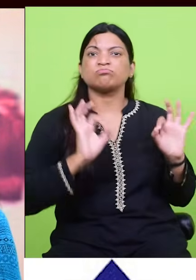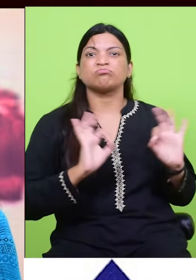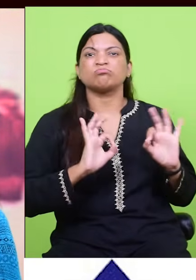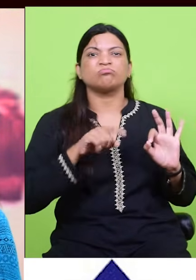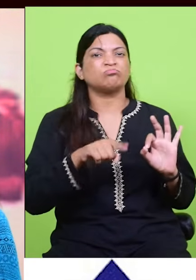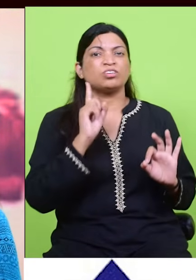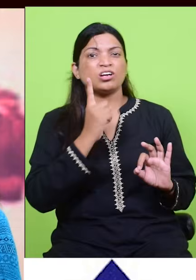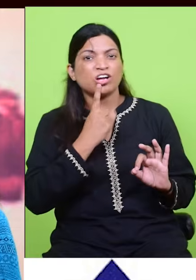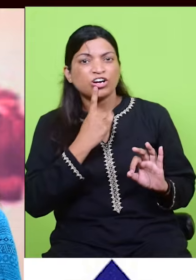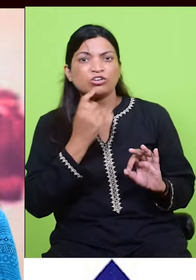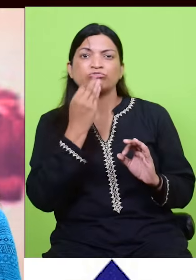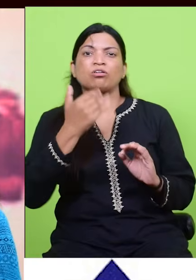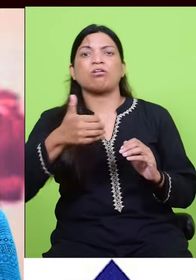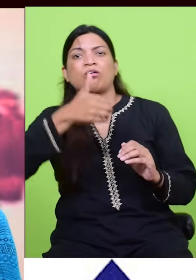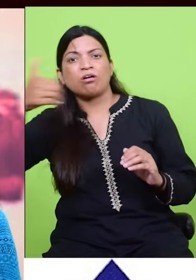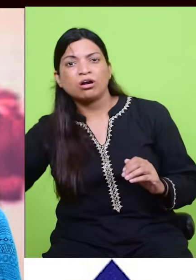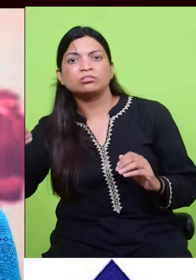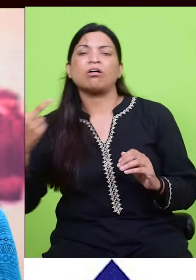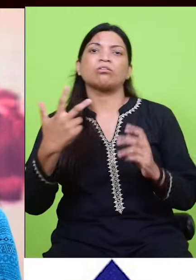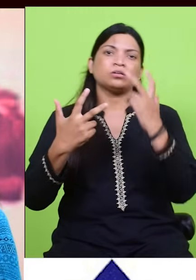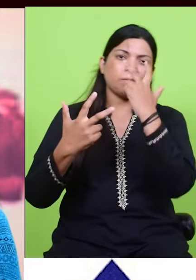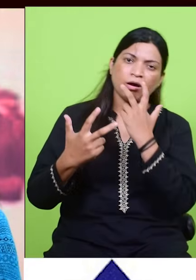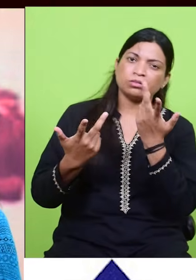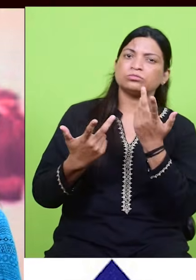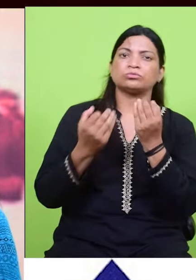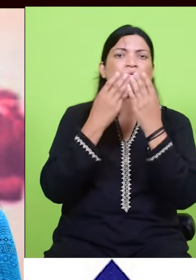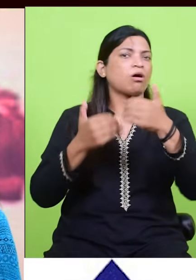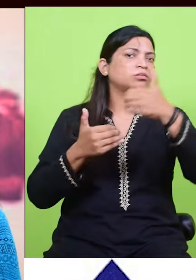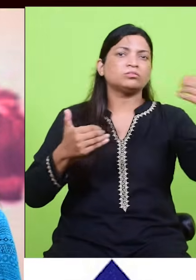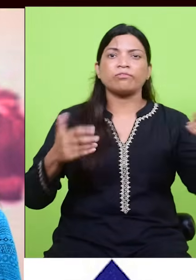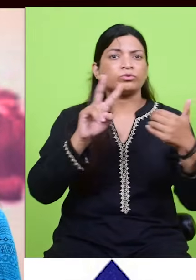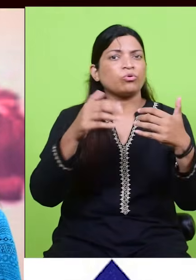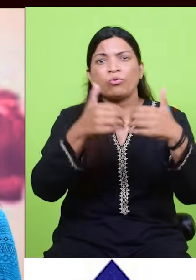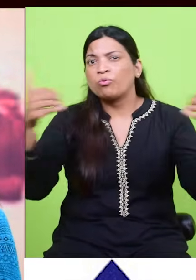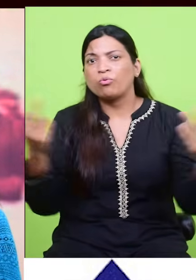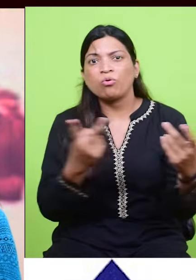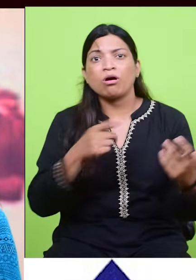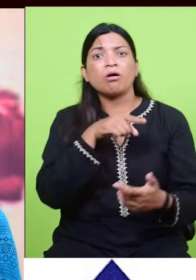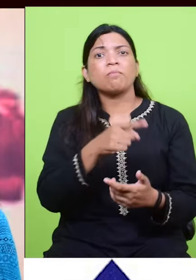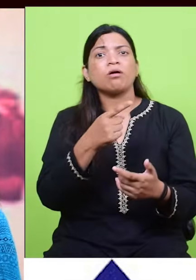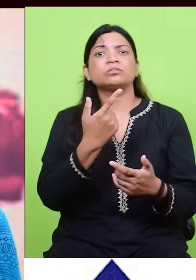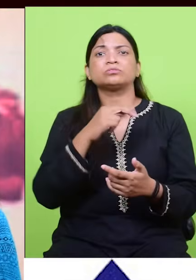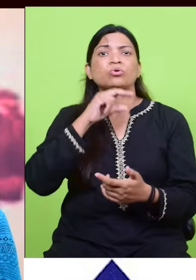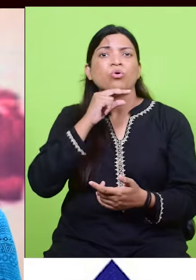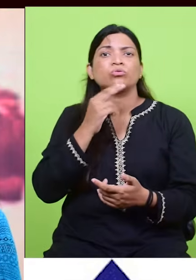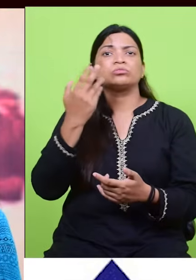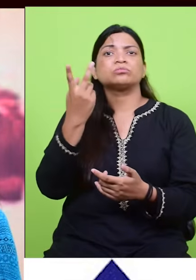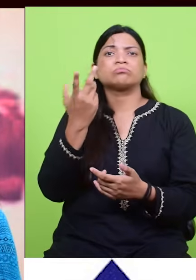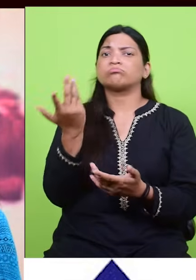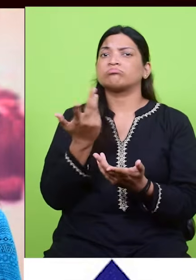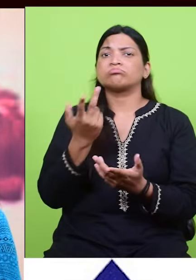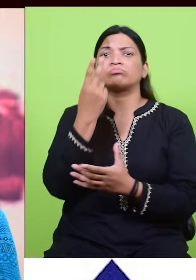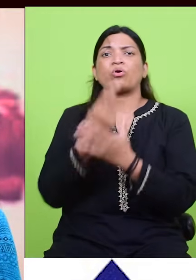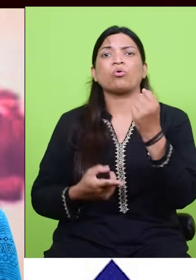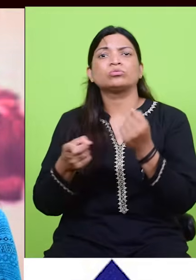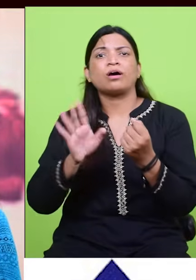पे ब्लाइंड स्कूल है, डेफ स्कूल है, ये टोटल जो इसमें तीनों कमी है, उसका कोई स्कूल नहीं था, ना कोई यहाँ पे ट्रेनिंग होती थी। हमने